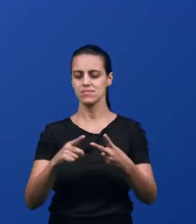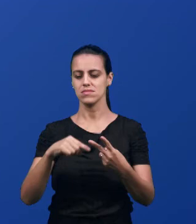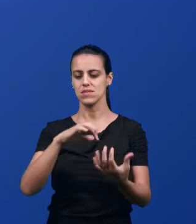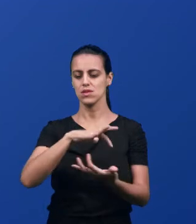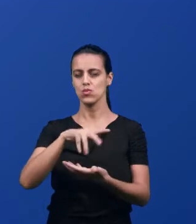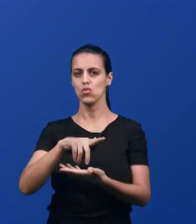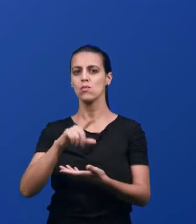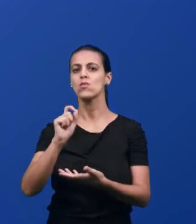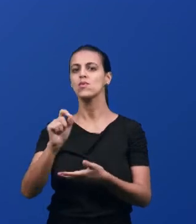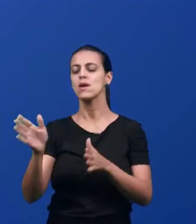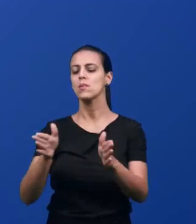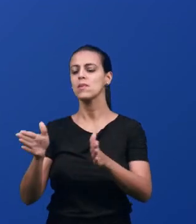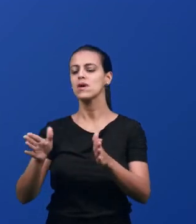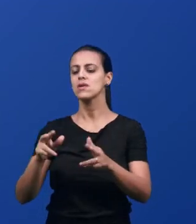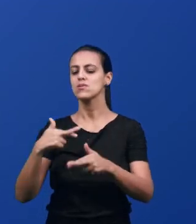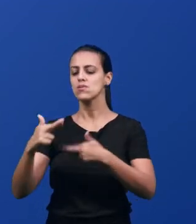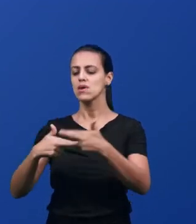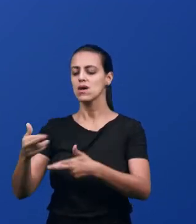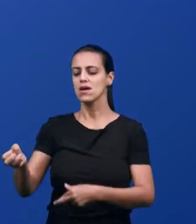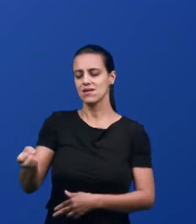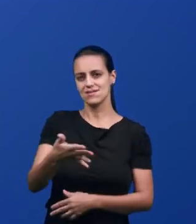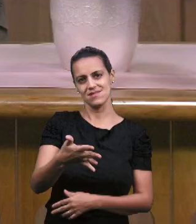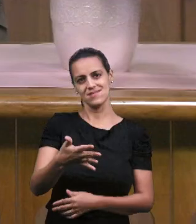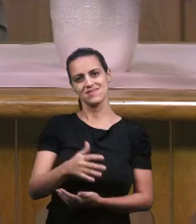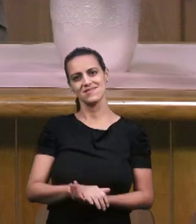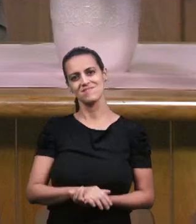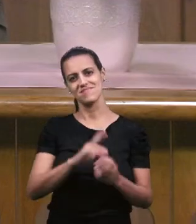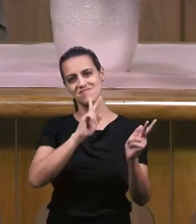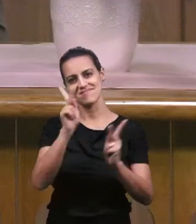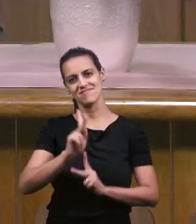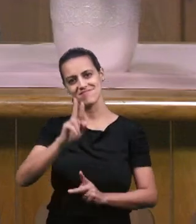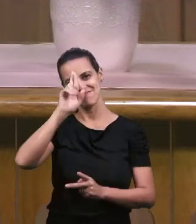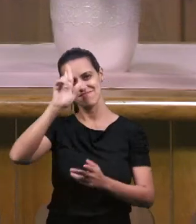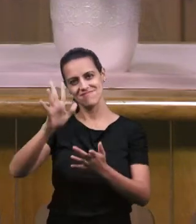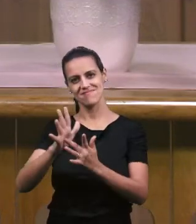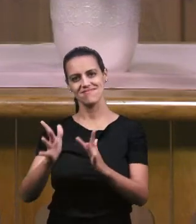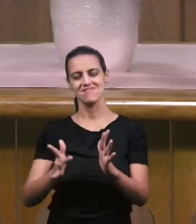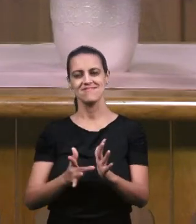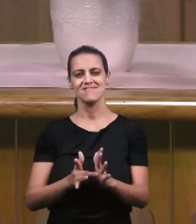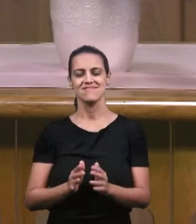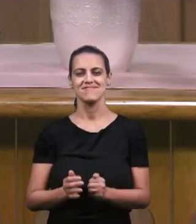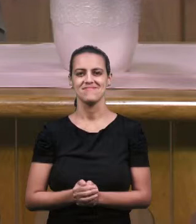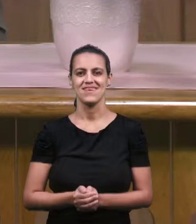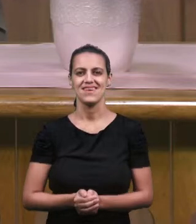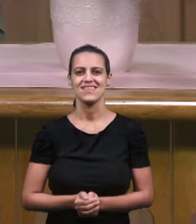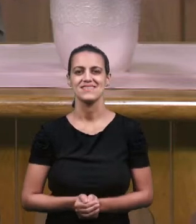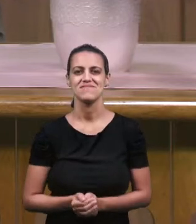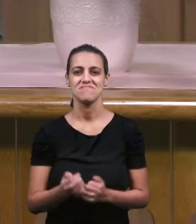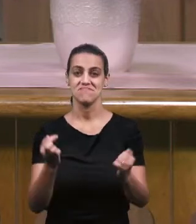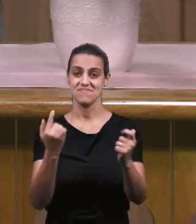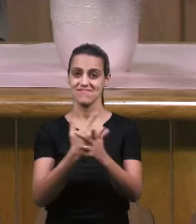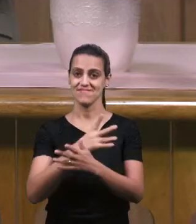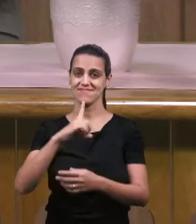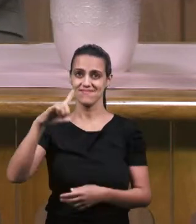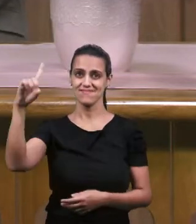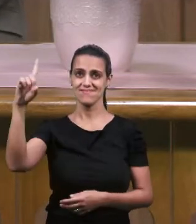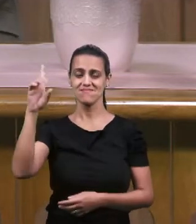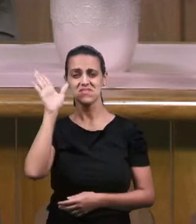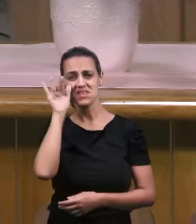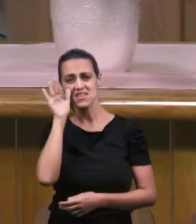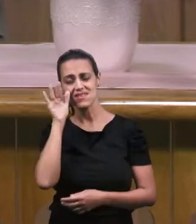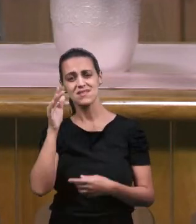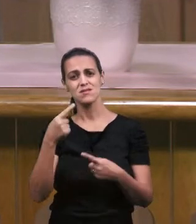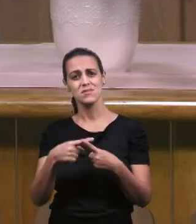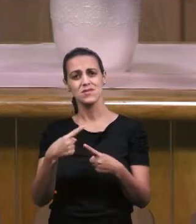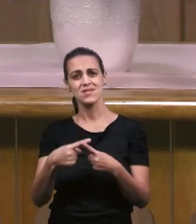de la Renaissance, la paix du Seigneur Jésus. Amen, gloire à Dieu. C'est intéressant, n'est-ce pas, Pasteur Josias?